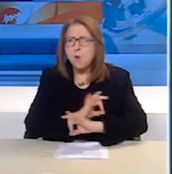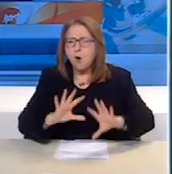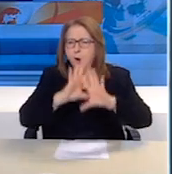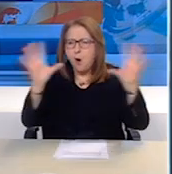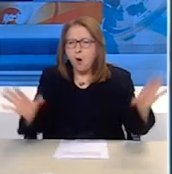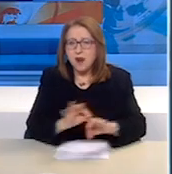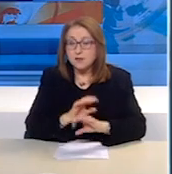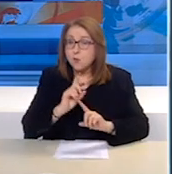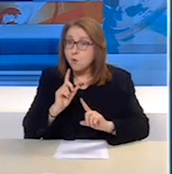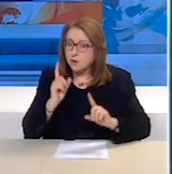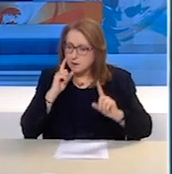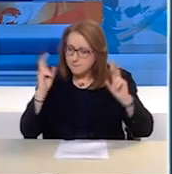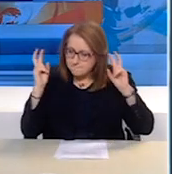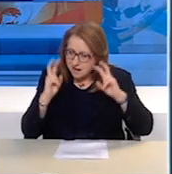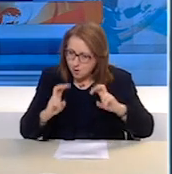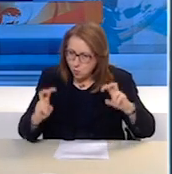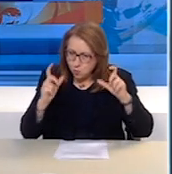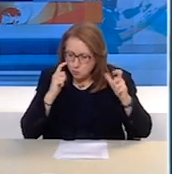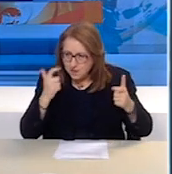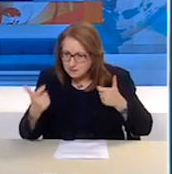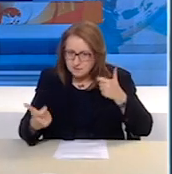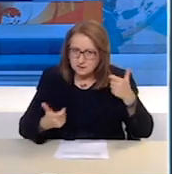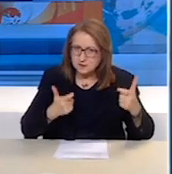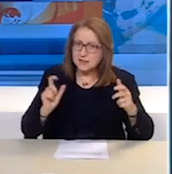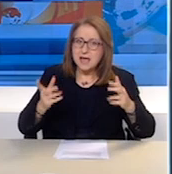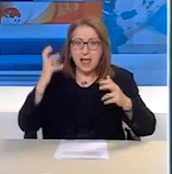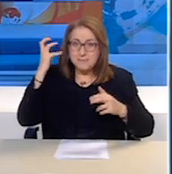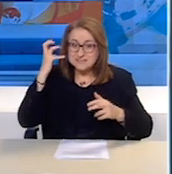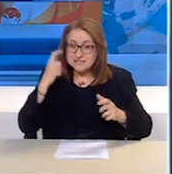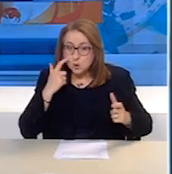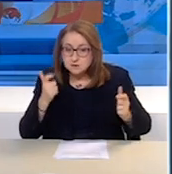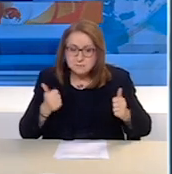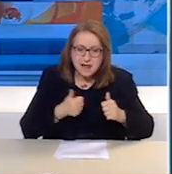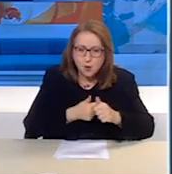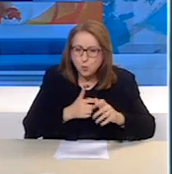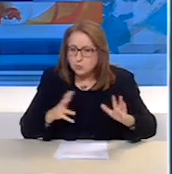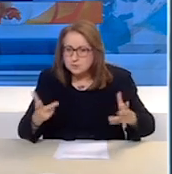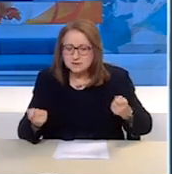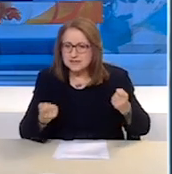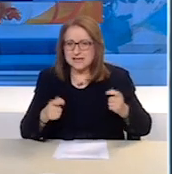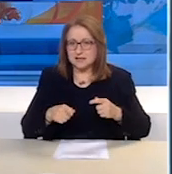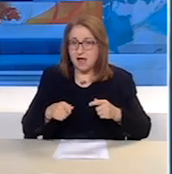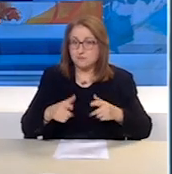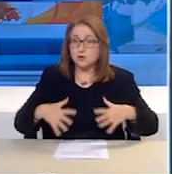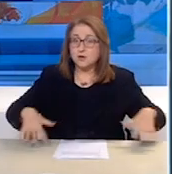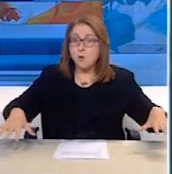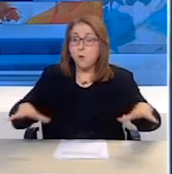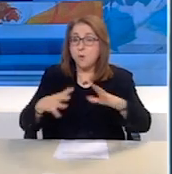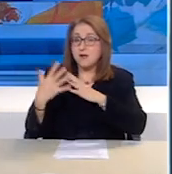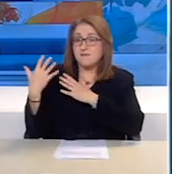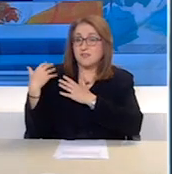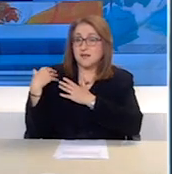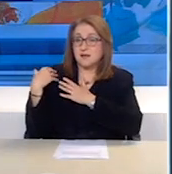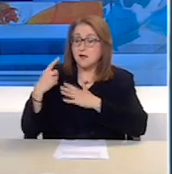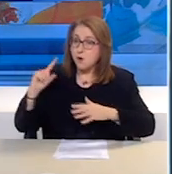επιδημιολογική παρακολούθηση. Είναι μια κοινή υπόθεση στην οποία όλοι συμμετέχουμε. Είναι μια κοινή ευθύνη όλων μας. Εμείς